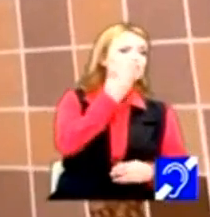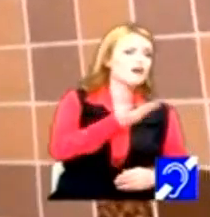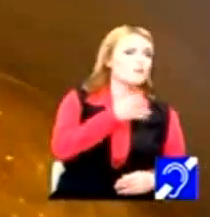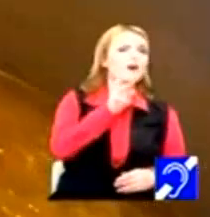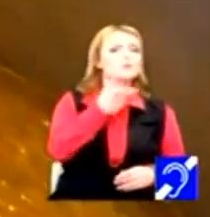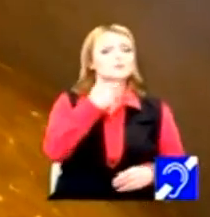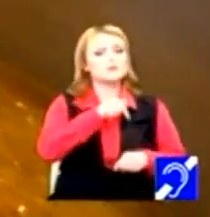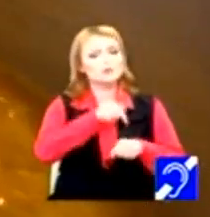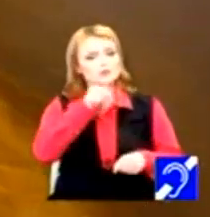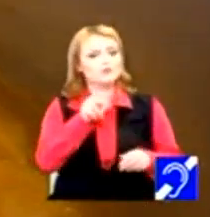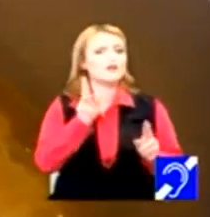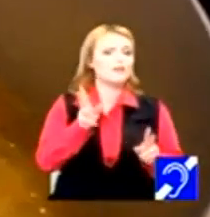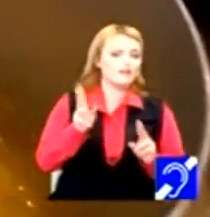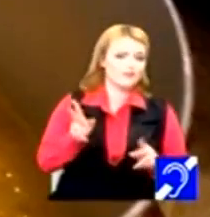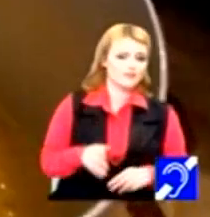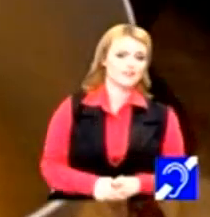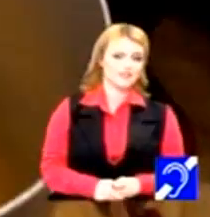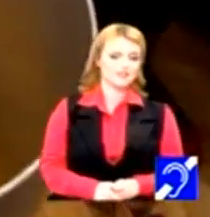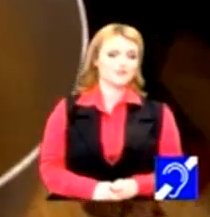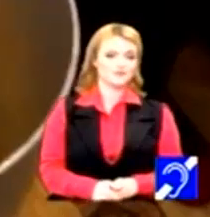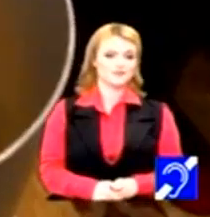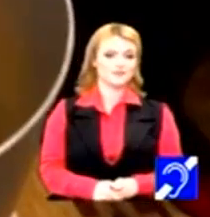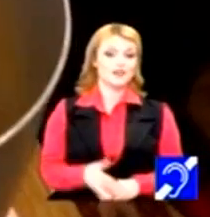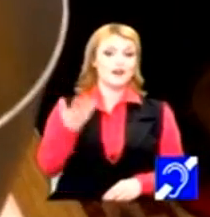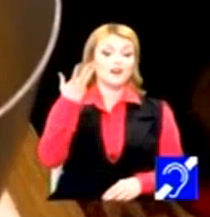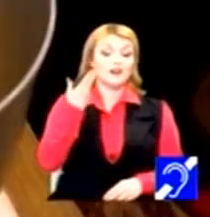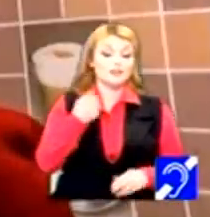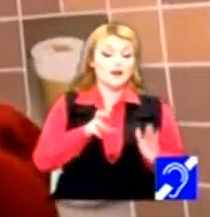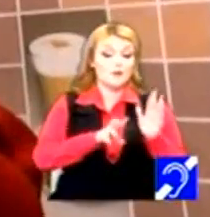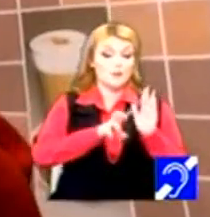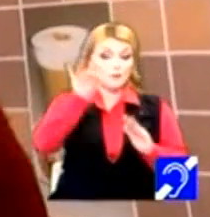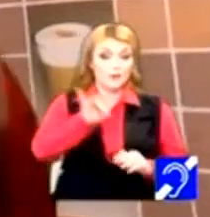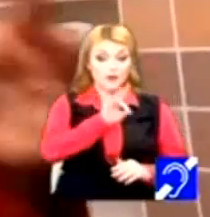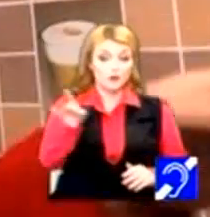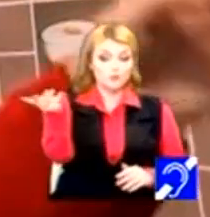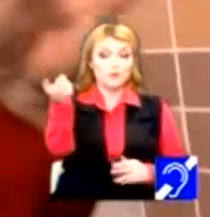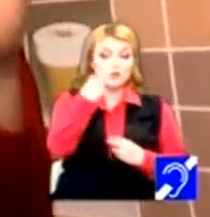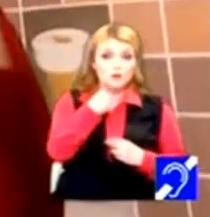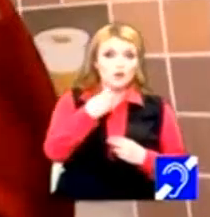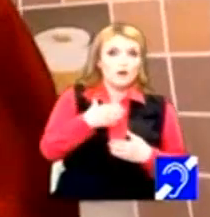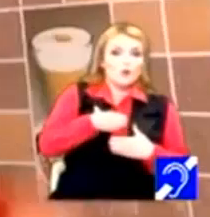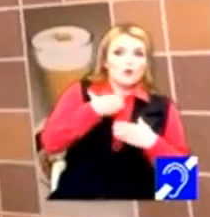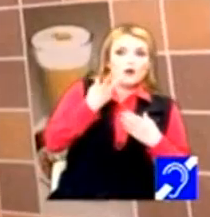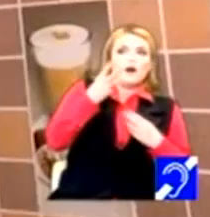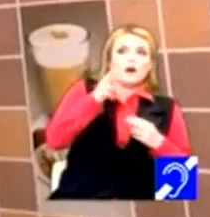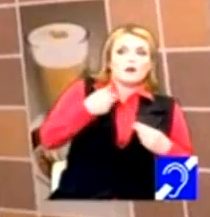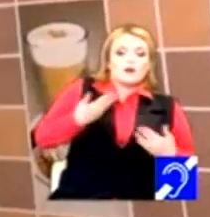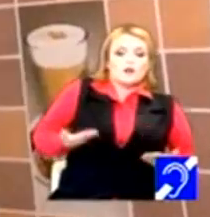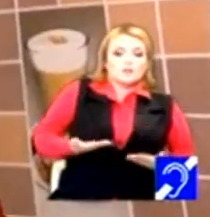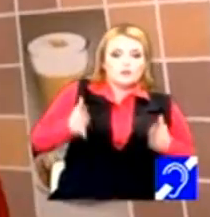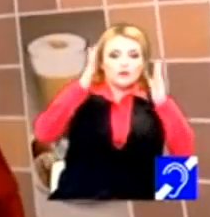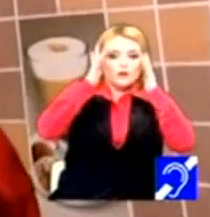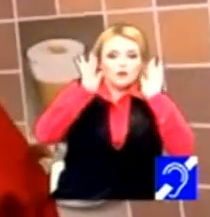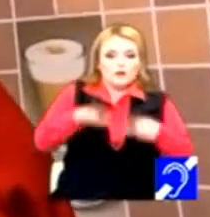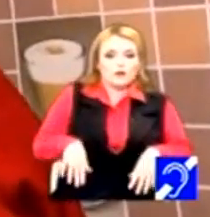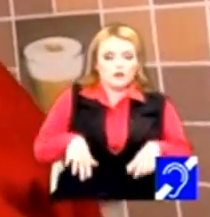ne simțim. Acolo, când a intrat părintele și a văzut cum trăim, și copil mic, zice, mai scurt, cea că de asta